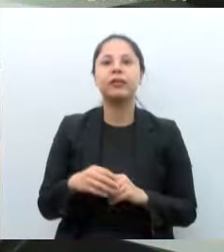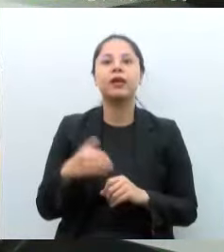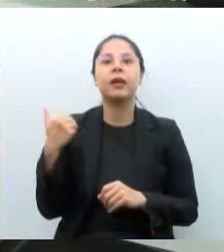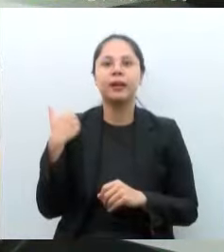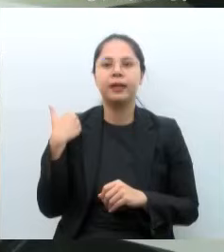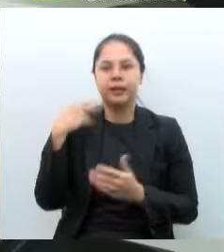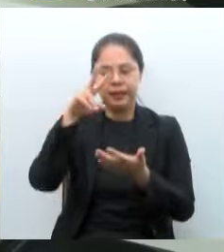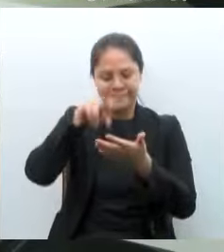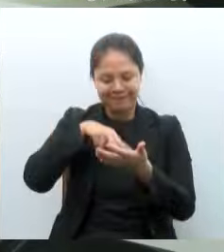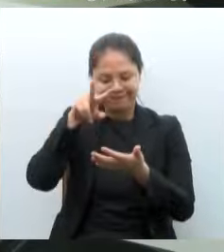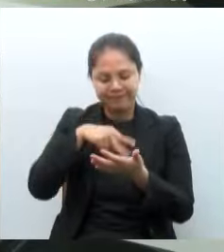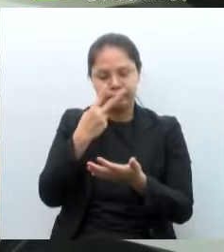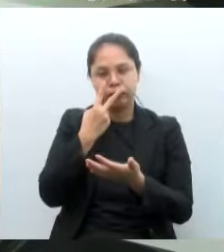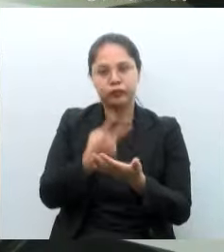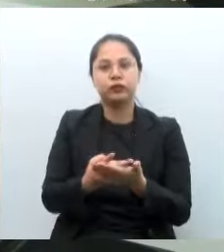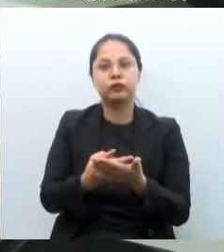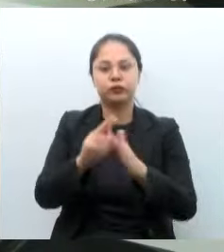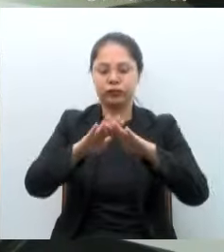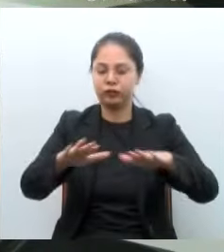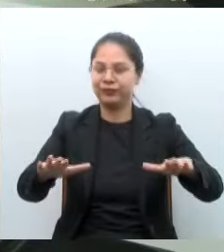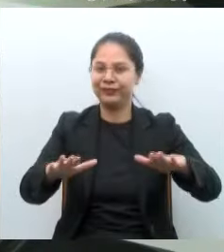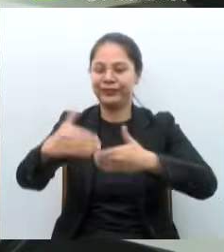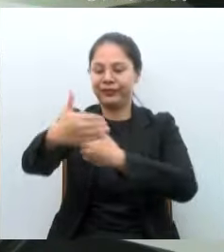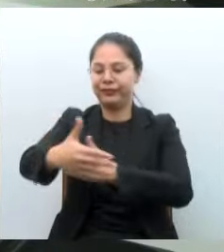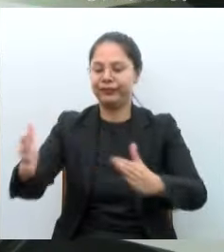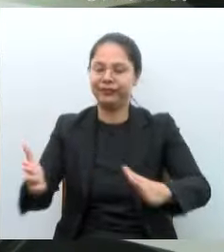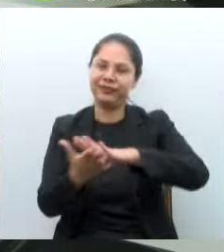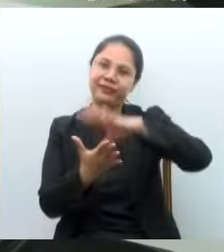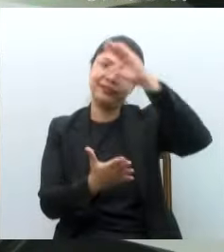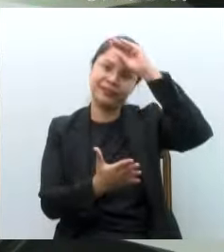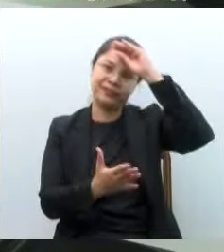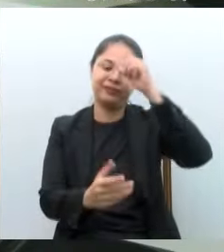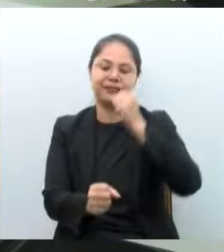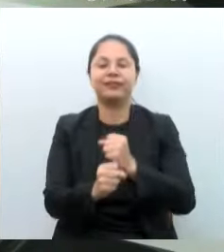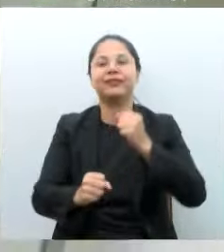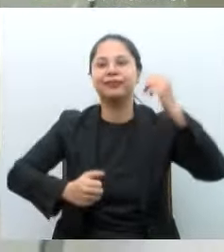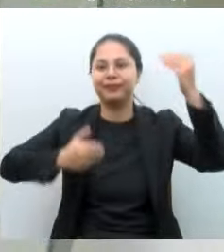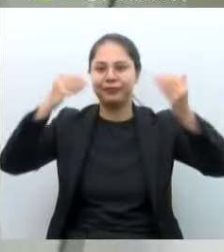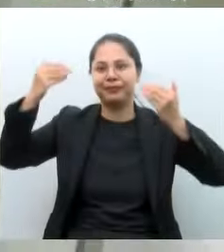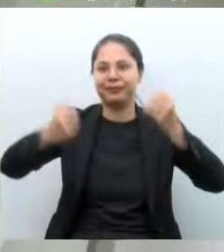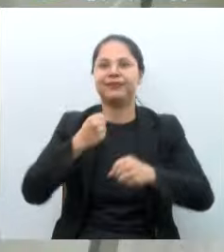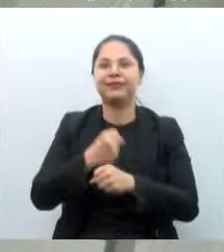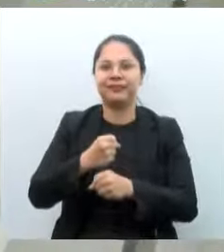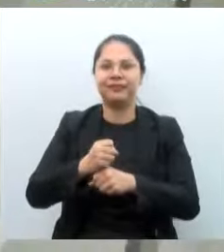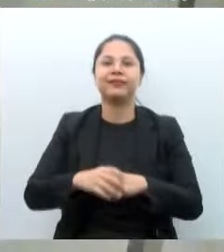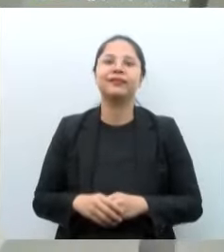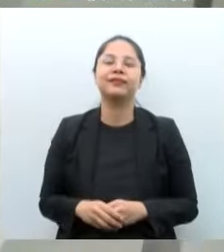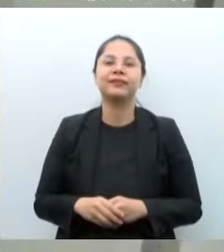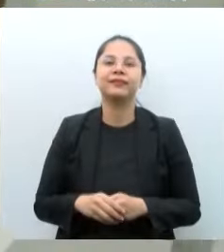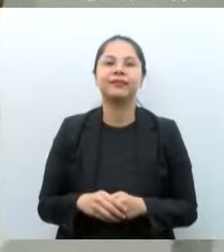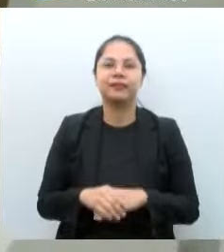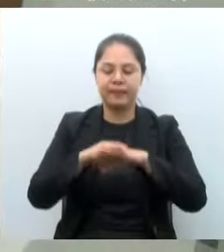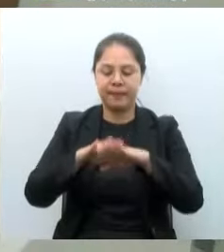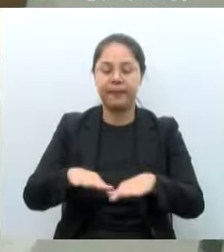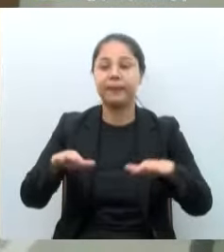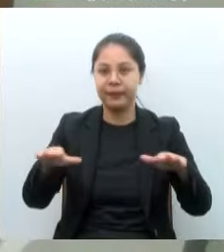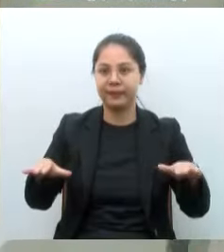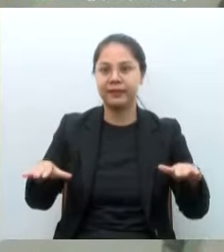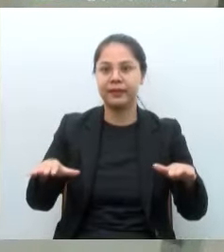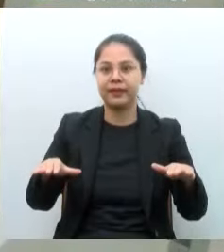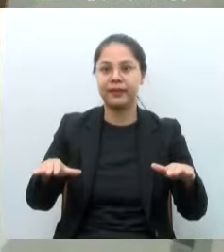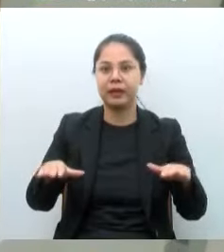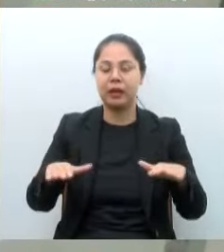ข้าไปอ่านนะคะจากนั้นนักเรียนเข้าชั้นเรียนเราก็จะได้มีเวลาในการทำกิจกรรมร่วมกันนอกจากนี้นะคะเด็กๆที่ไม่